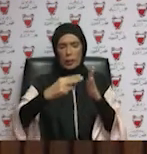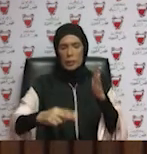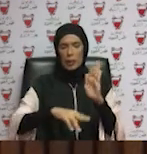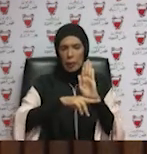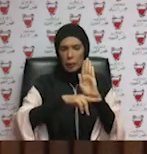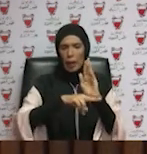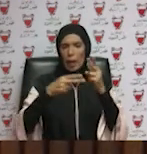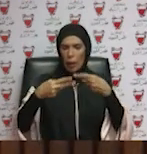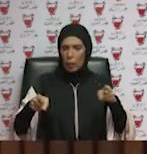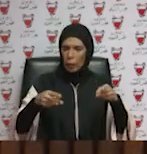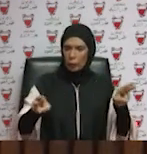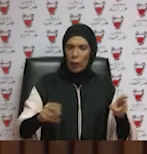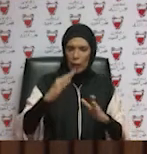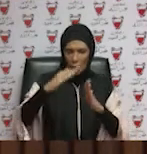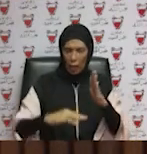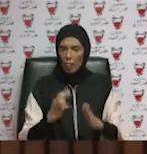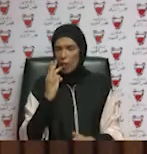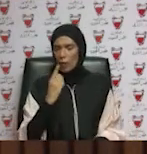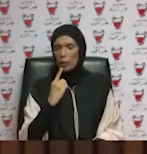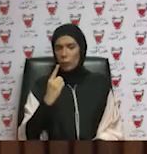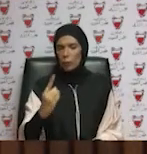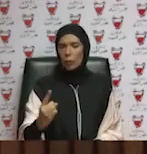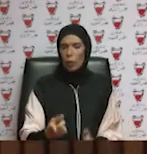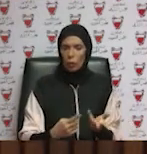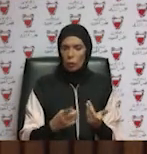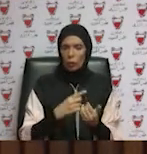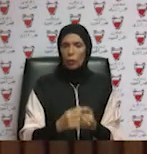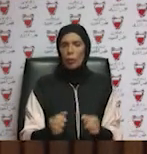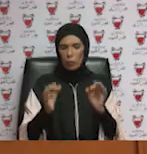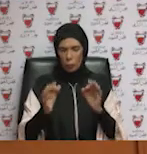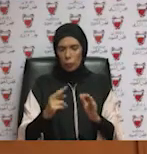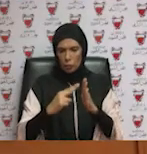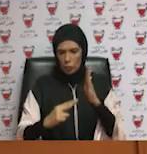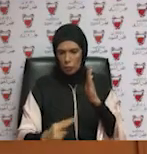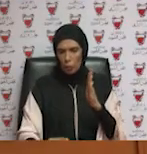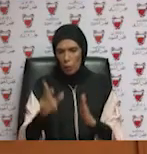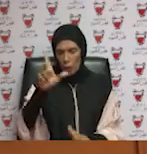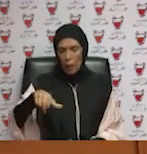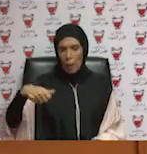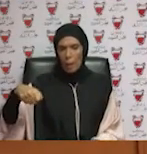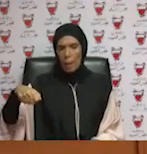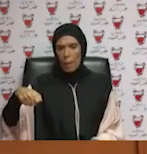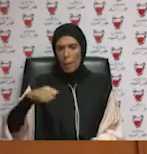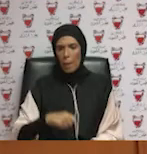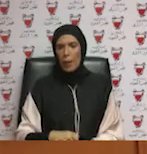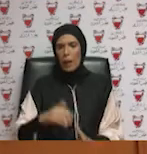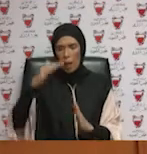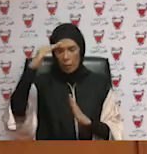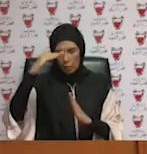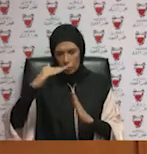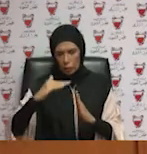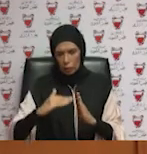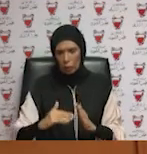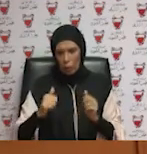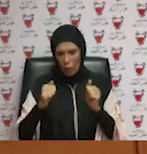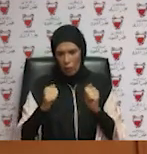تراخيص لمدة تقل عن 3 سنوات وفقا للشروط والأوضاع التي يصدر بها قرارا من الوزير، وكذلك تخفيف الضغط على الجهات